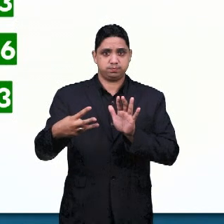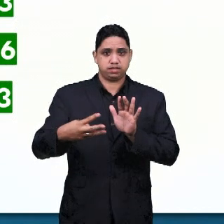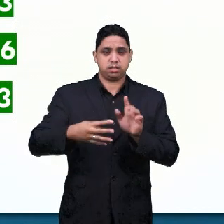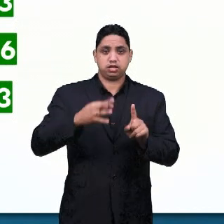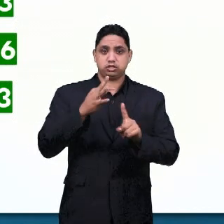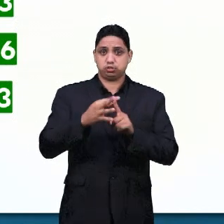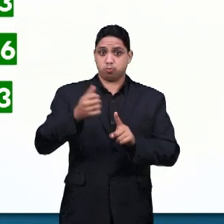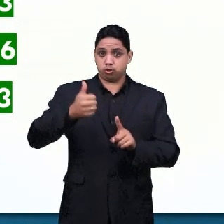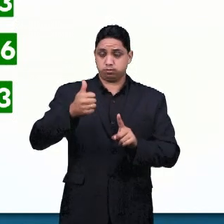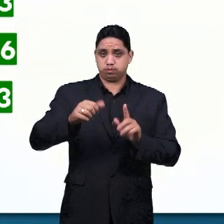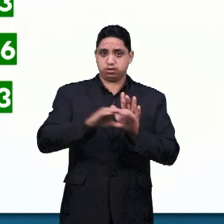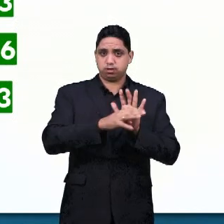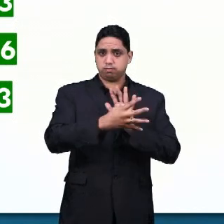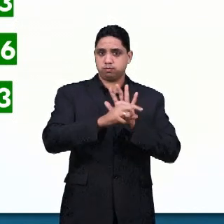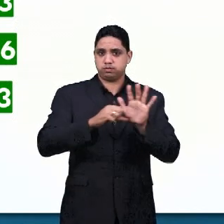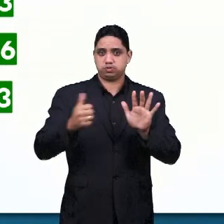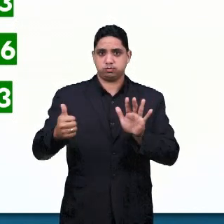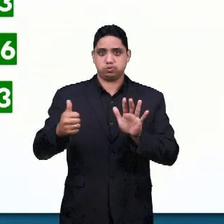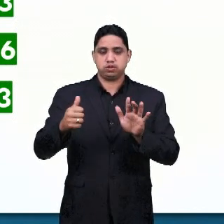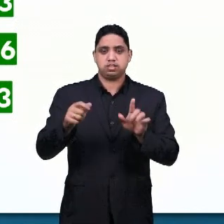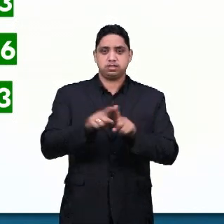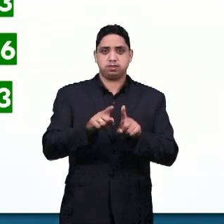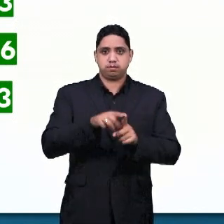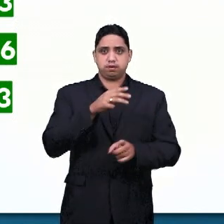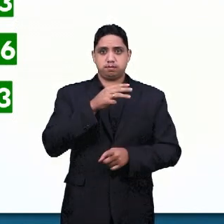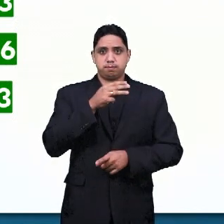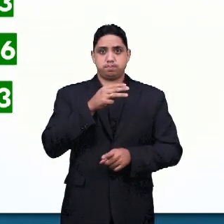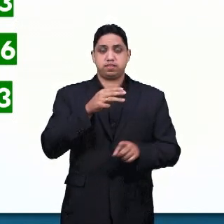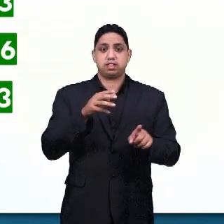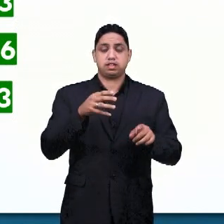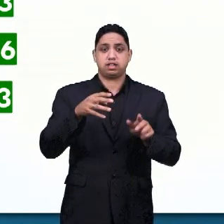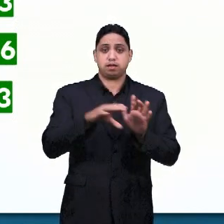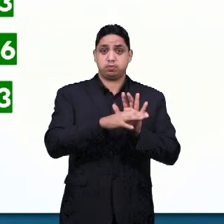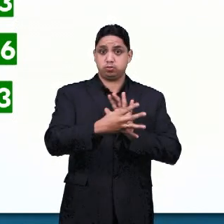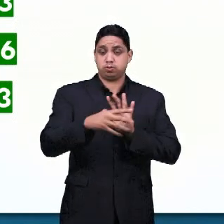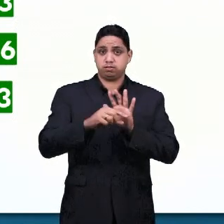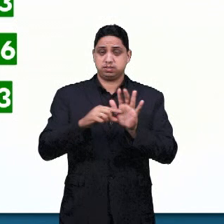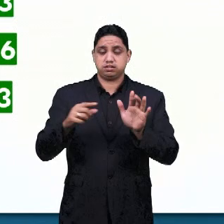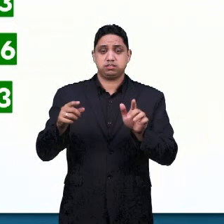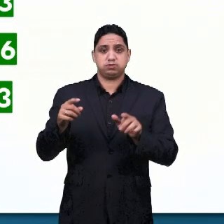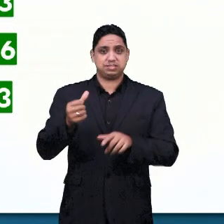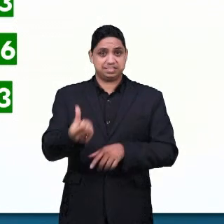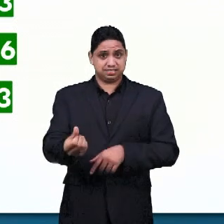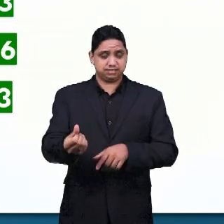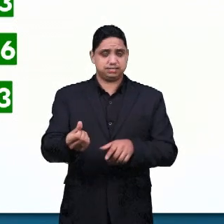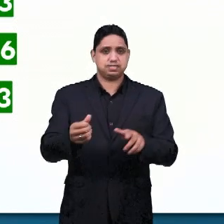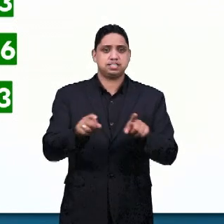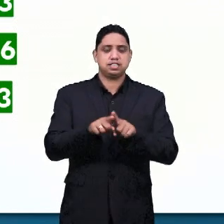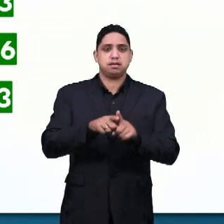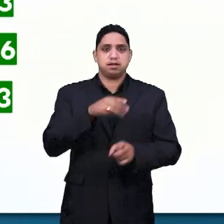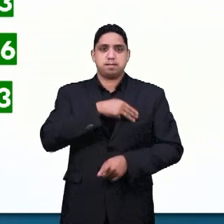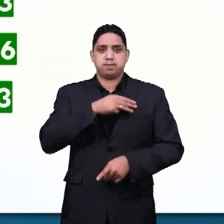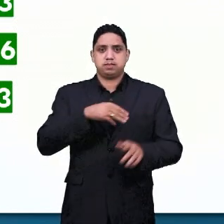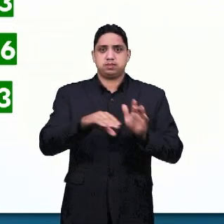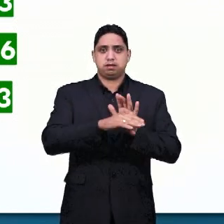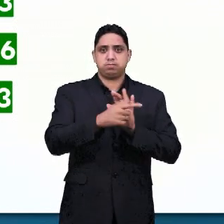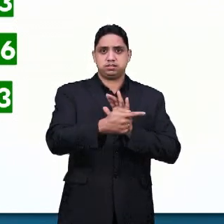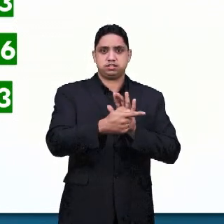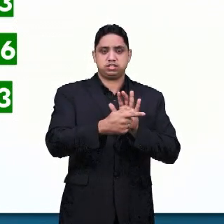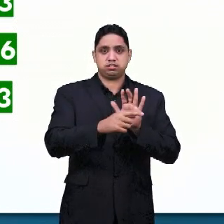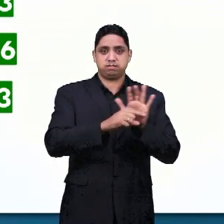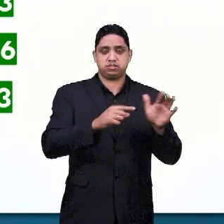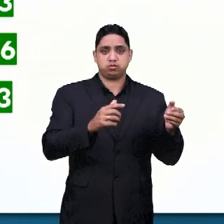chapitre 4, verset 1 et chapitre 4, verset 16, et pour dernier, Matthieu chapitre 7,